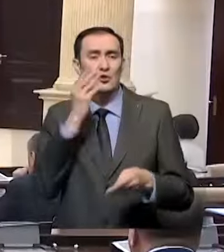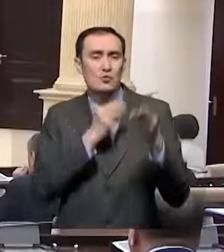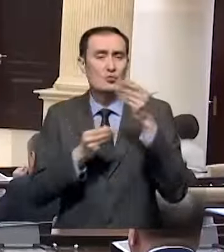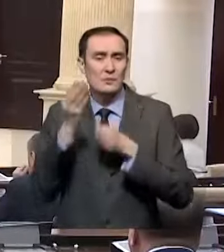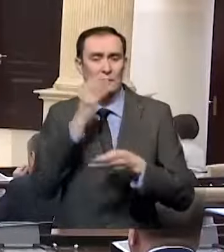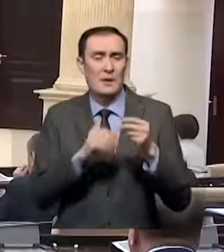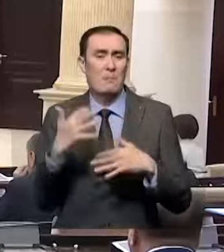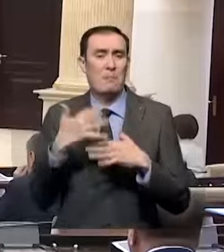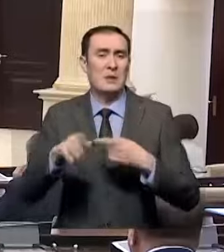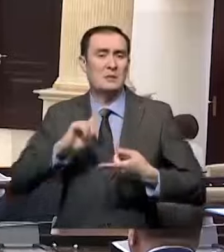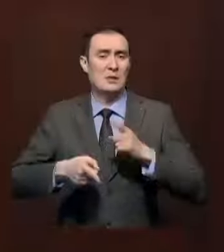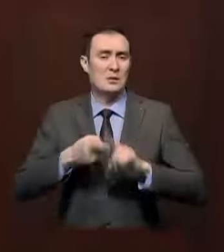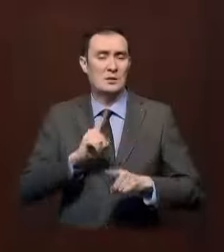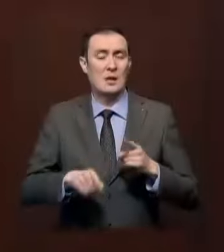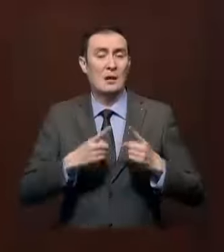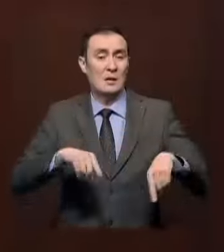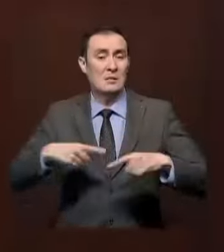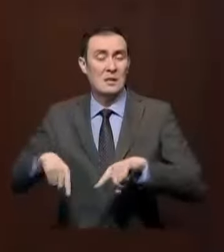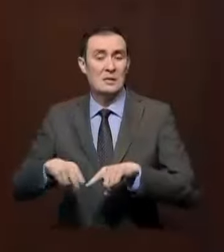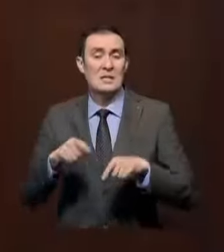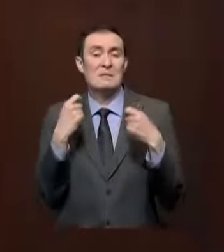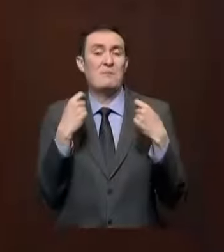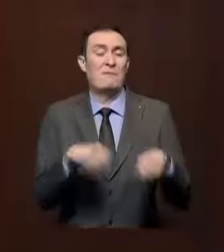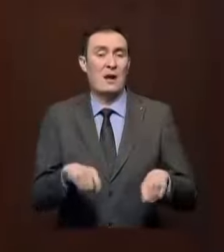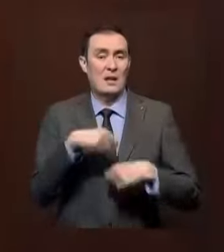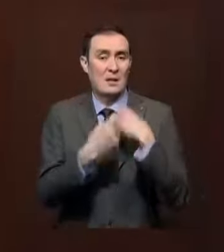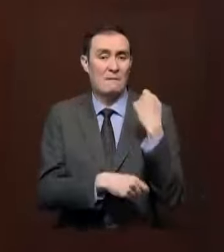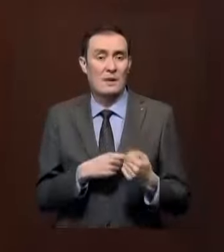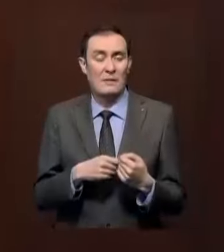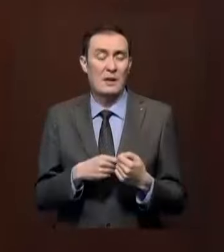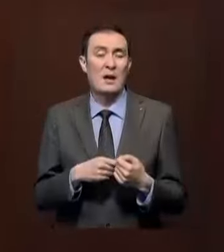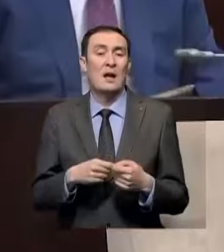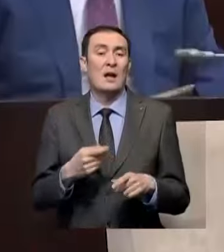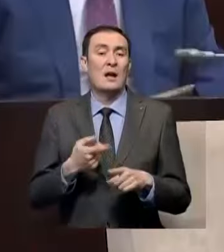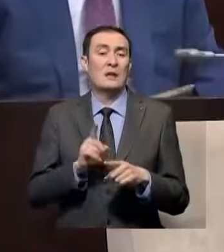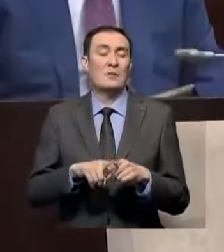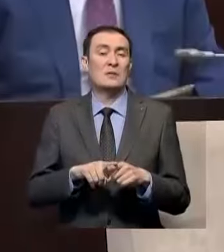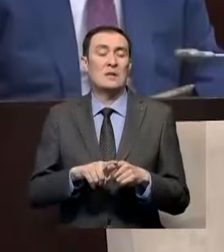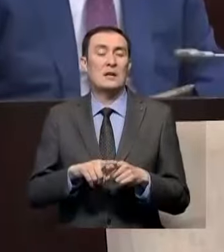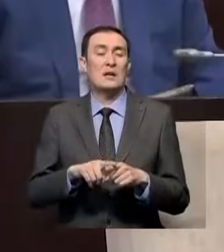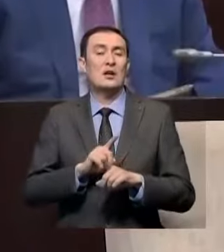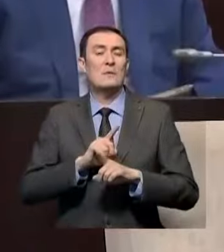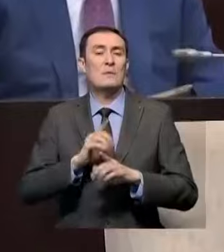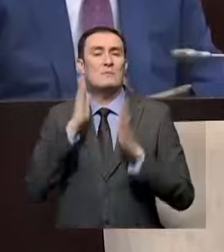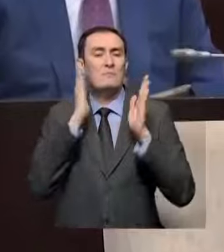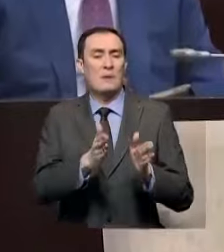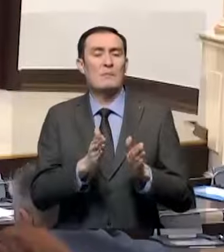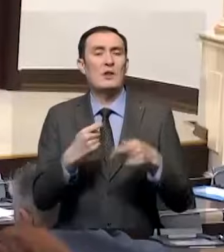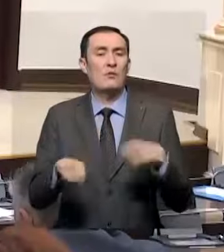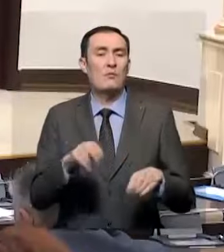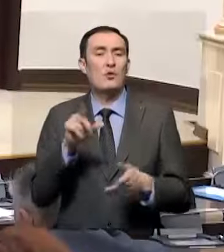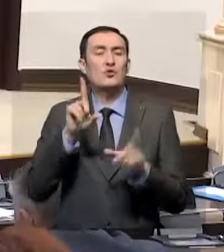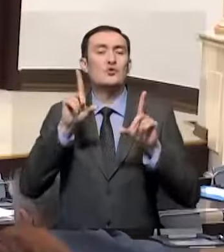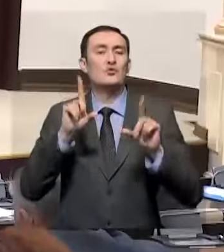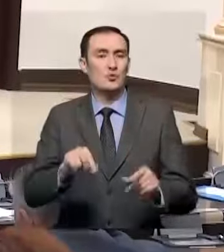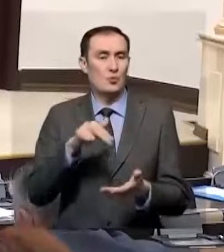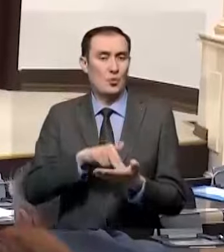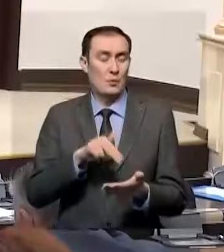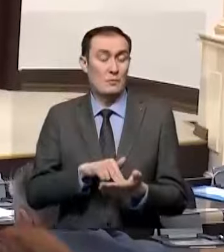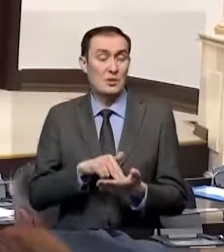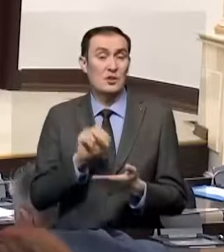искусственные посреднические структуры и сбывали свою продукцию так называемым эксклюзивным торговцам по ценам